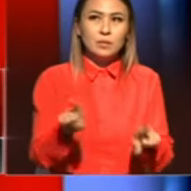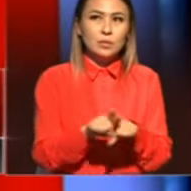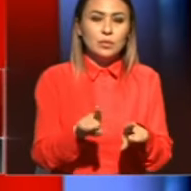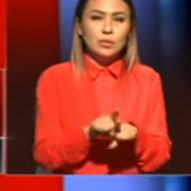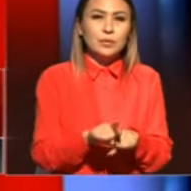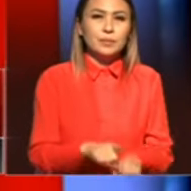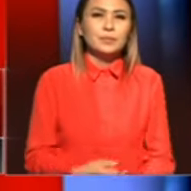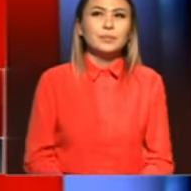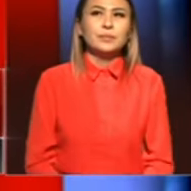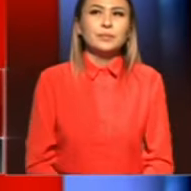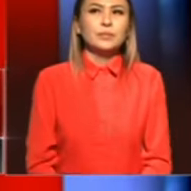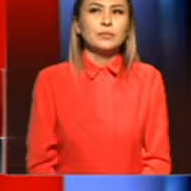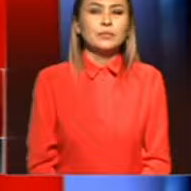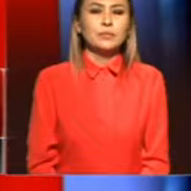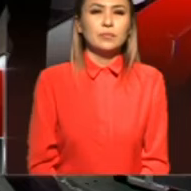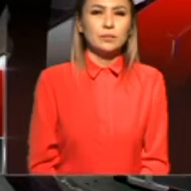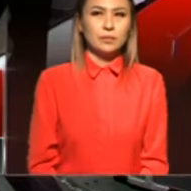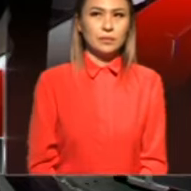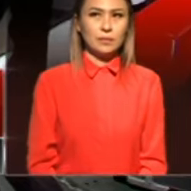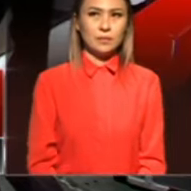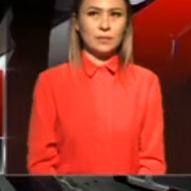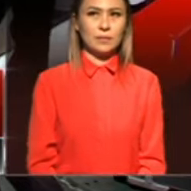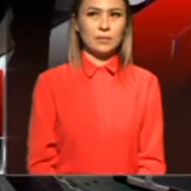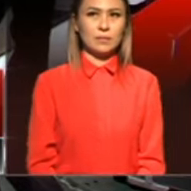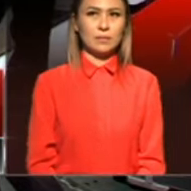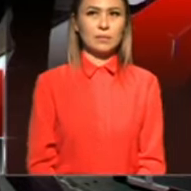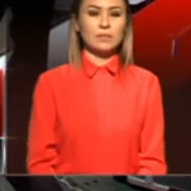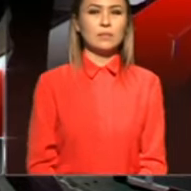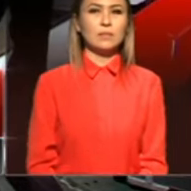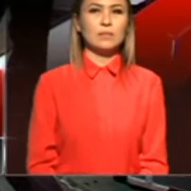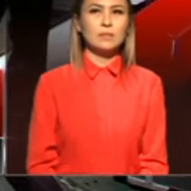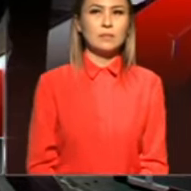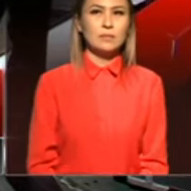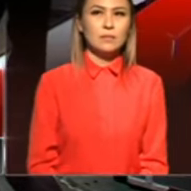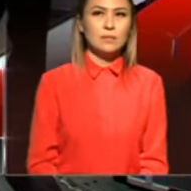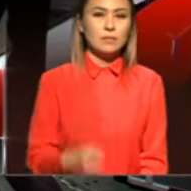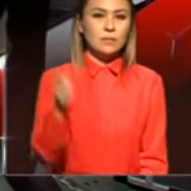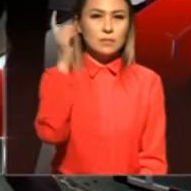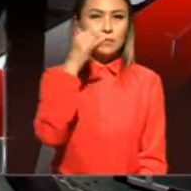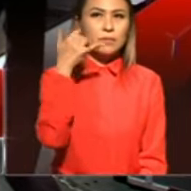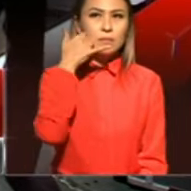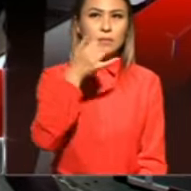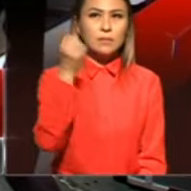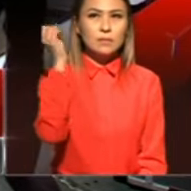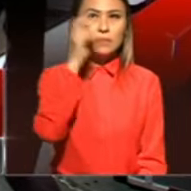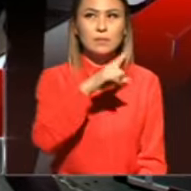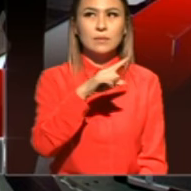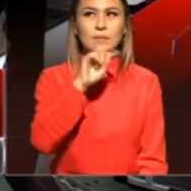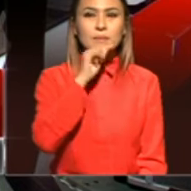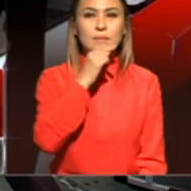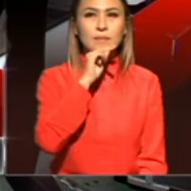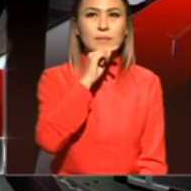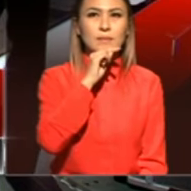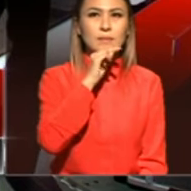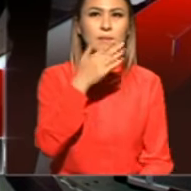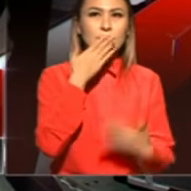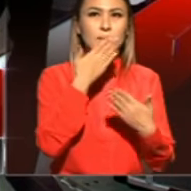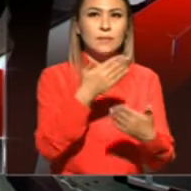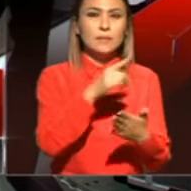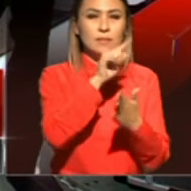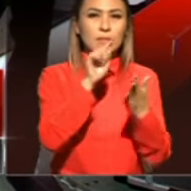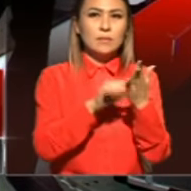Эмираттың заңында мен бүгінде адам өтіп басында болар. Бізде байланысқа шыққан көрменіңіз бар екен. Сапарбай Жұбаев ағамыз, өздеріңіздің әріптестеріңіз экономист. Бүгін өте